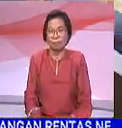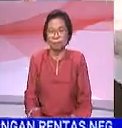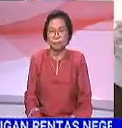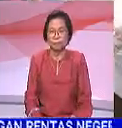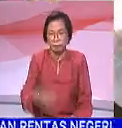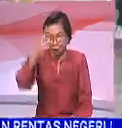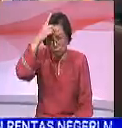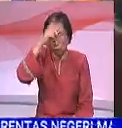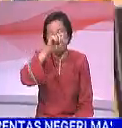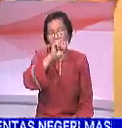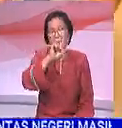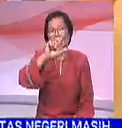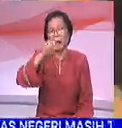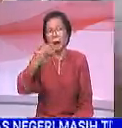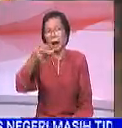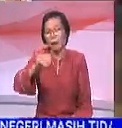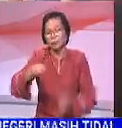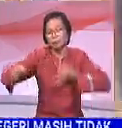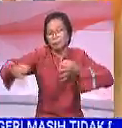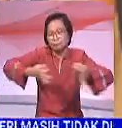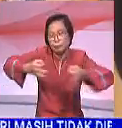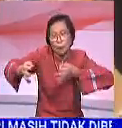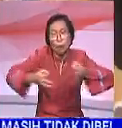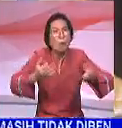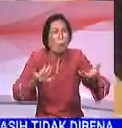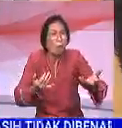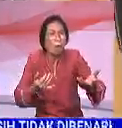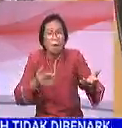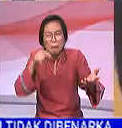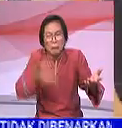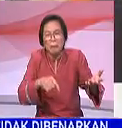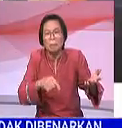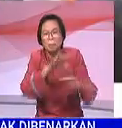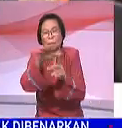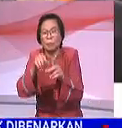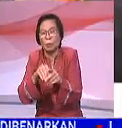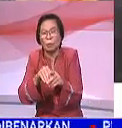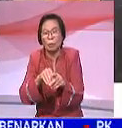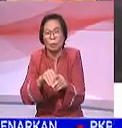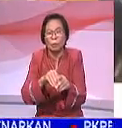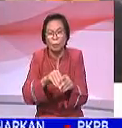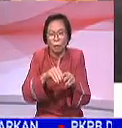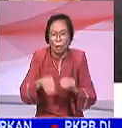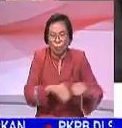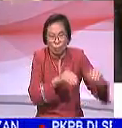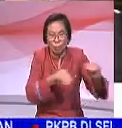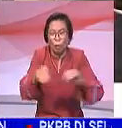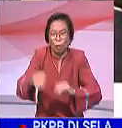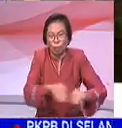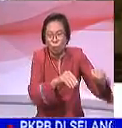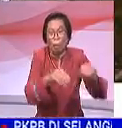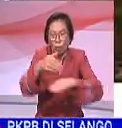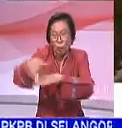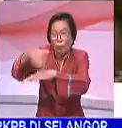dato.sri detail ada hamba B menjelaskan usaha ini dijangkau melibatkan mobilisasi sehingga 500